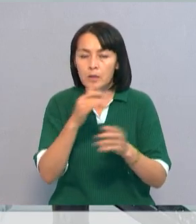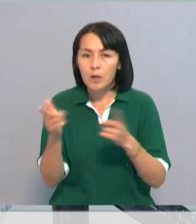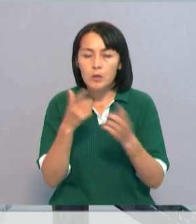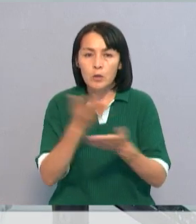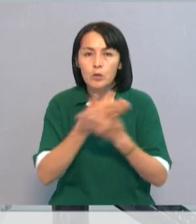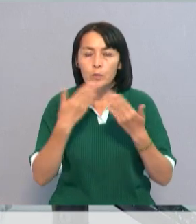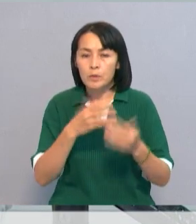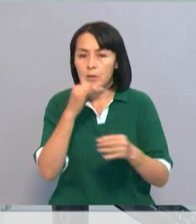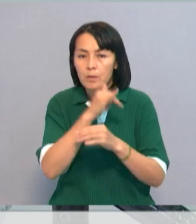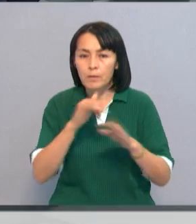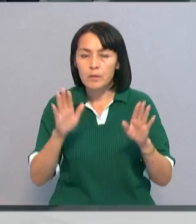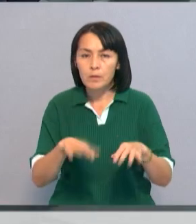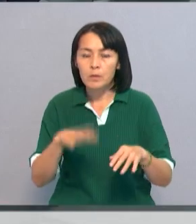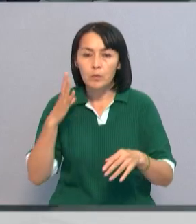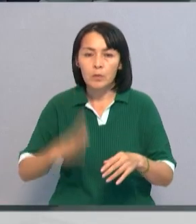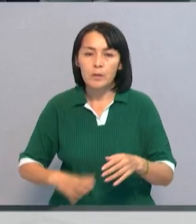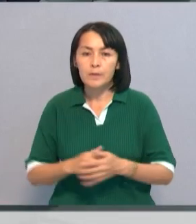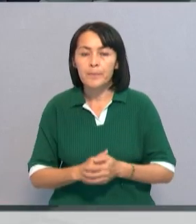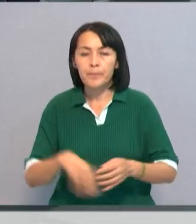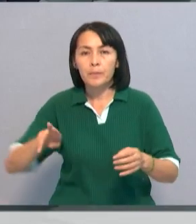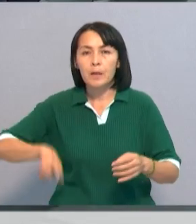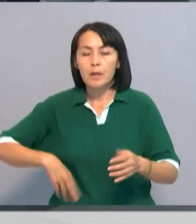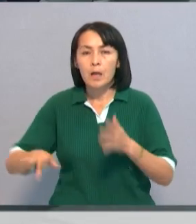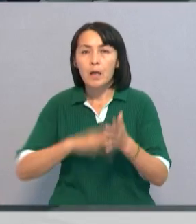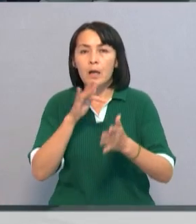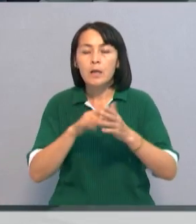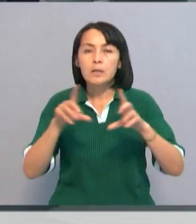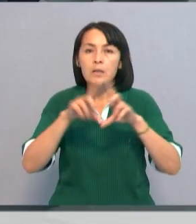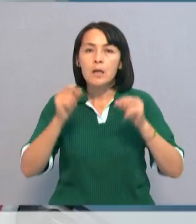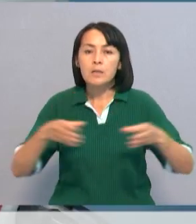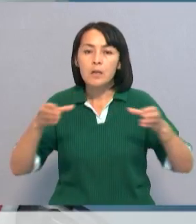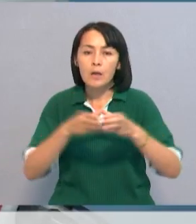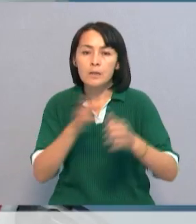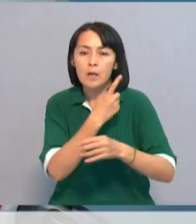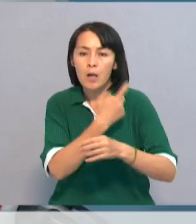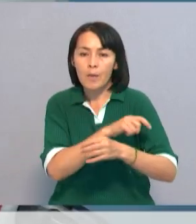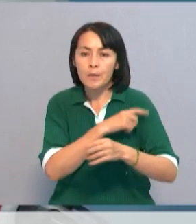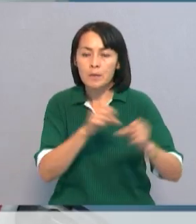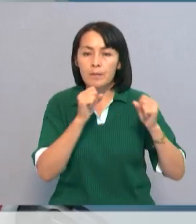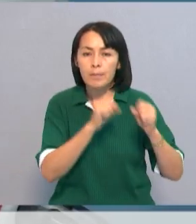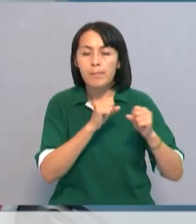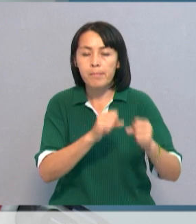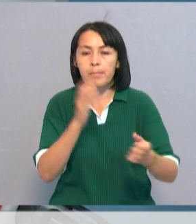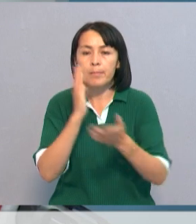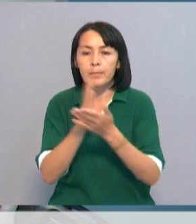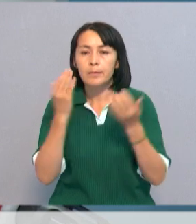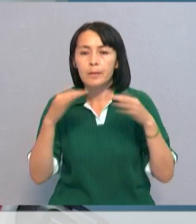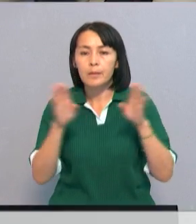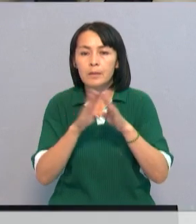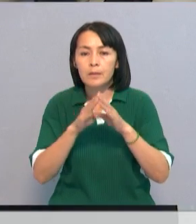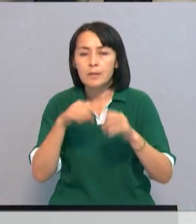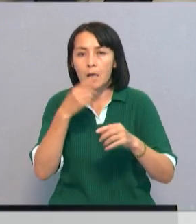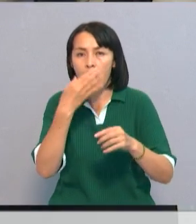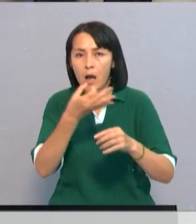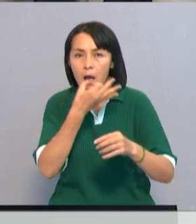давайте не будем терять здесь время. Директор городского филиала Фонд социального медицинского страхования Шерхан Шеримов также вышел на трибуну